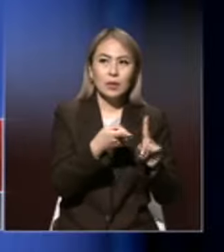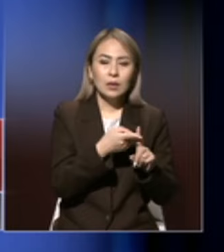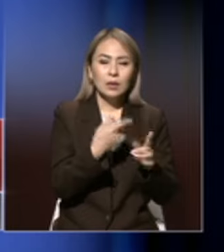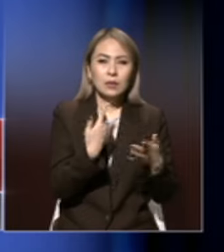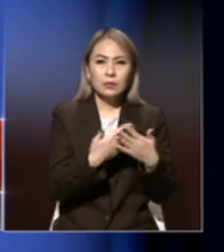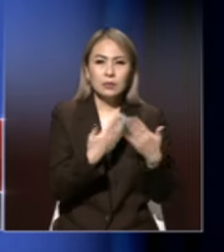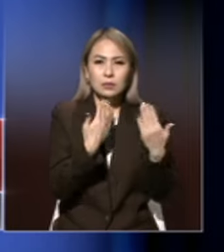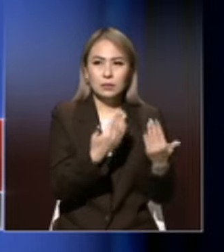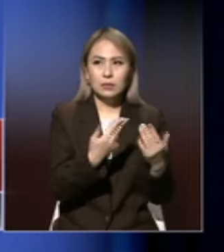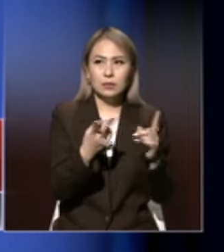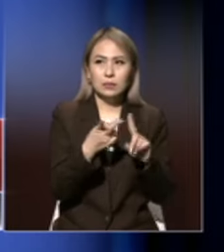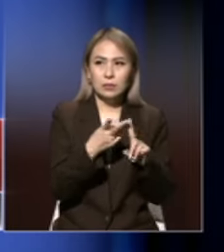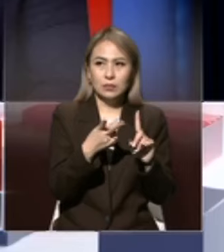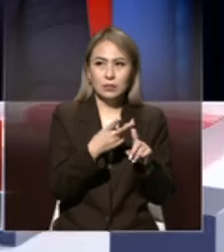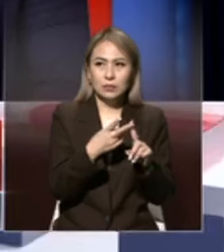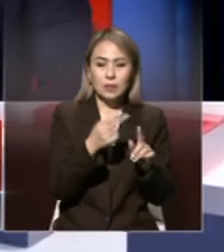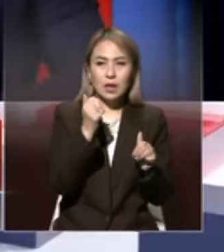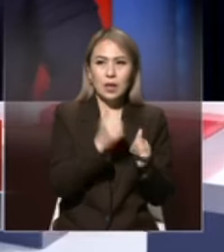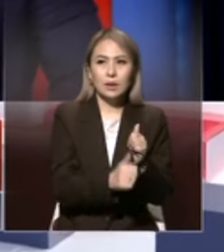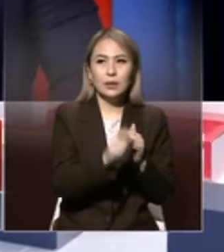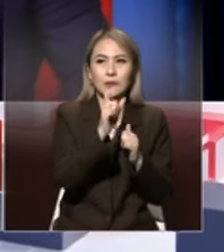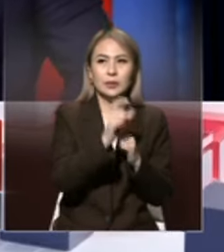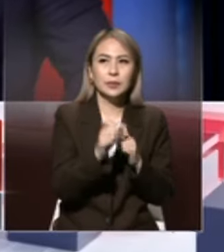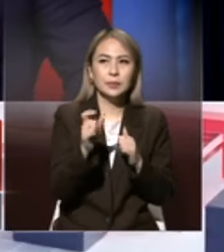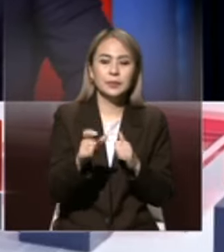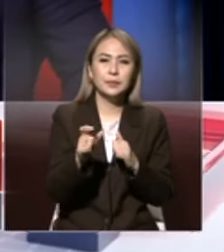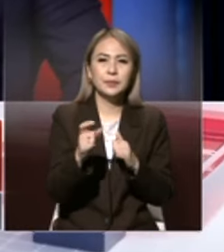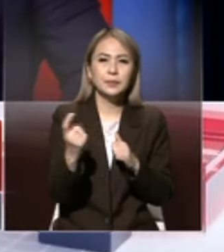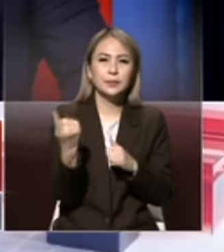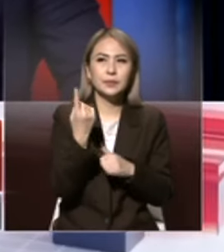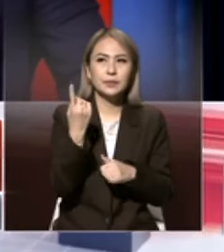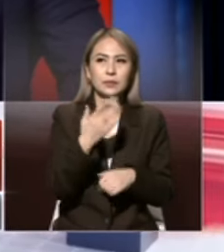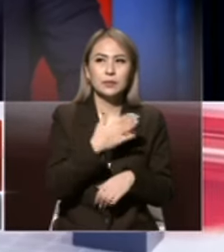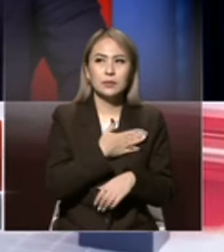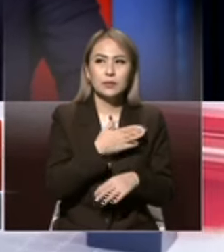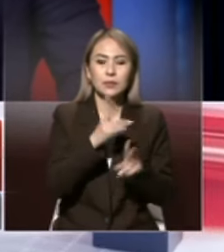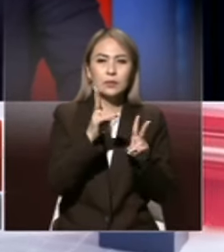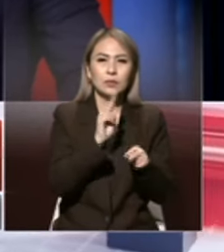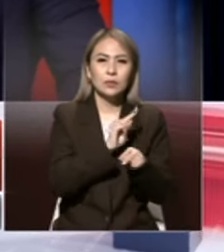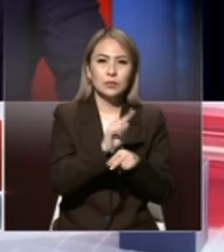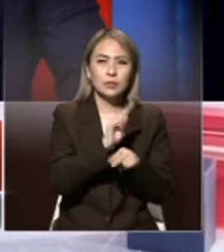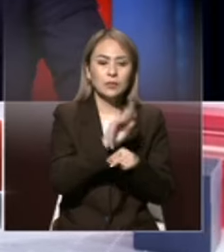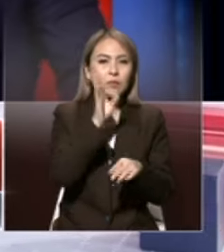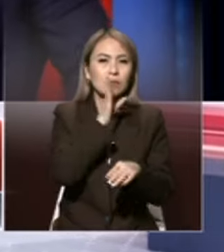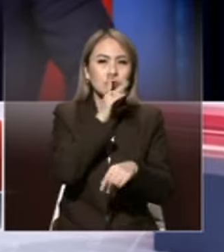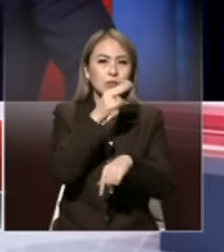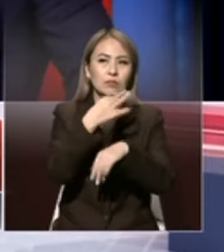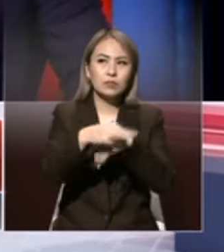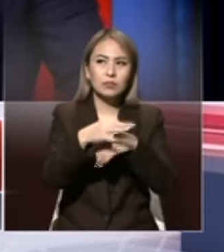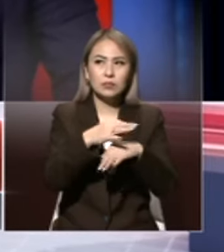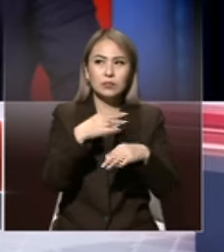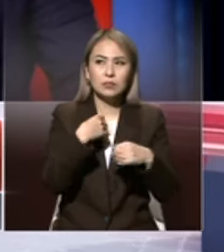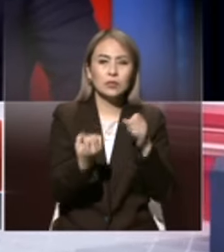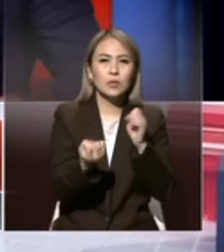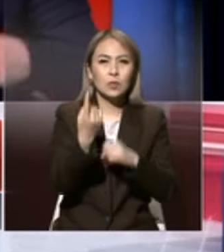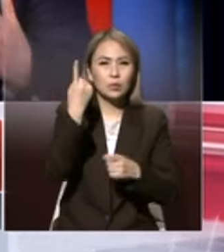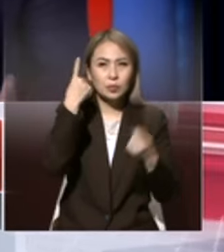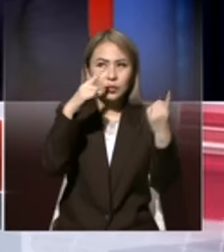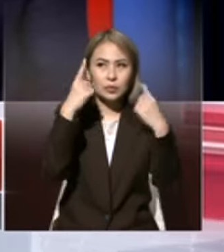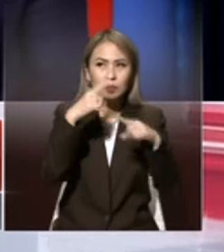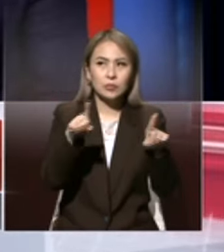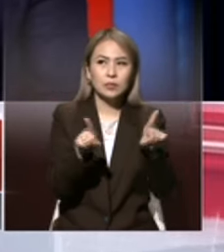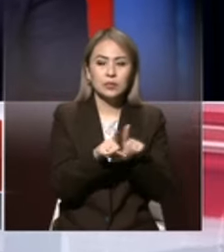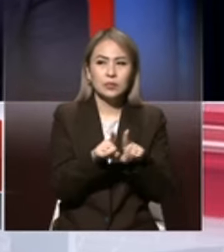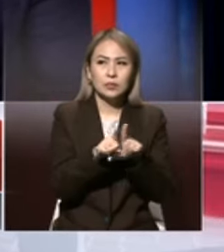Екіншіден, әр адам біріншіден бізде ешкім қоғам үйретпейді әйел адамды ұрсын соқсын деп, мен білмеймін қай жерден шығарып жатқан,